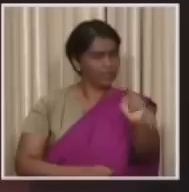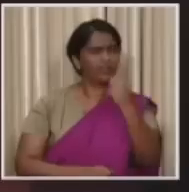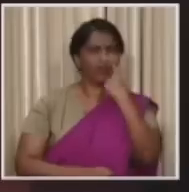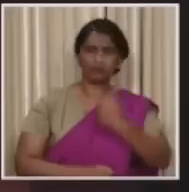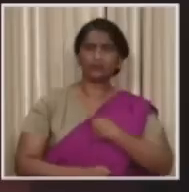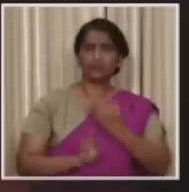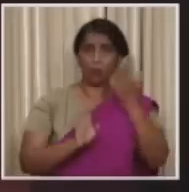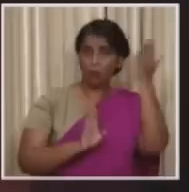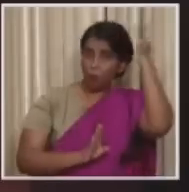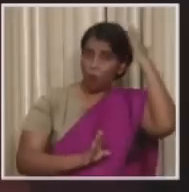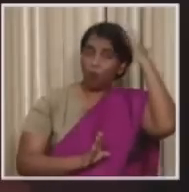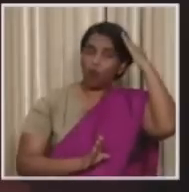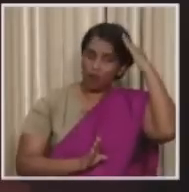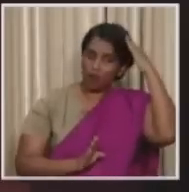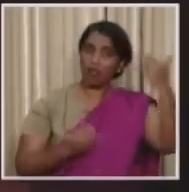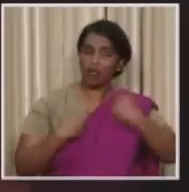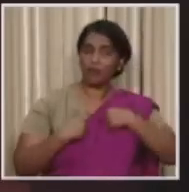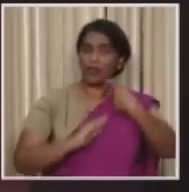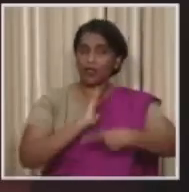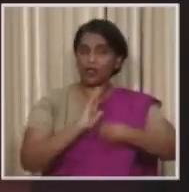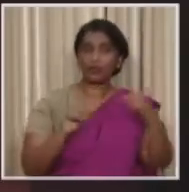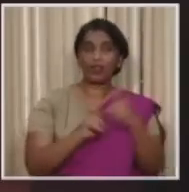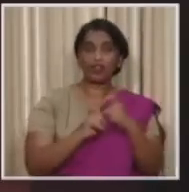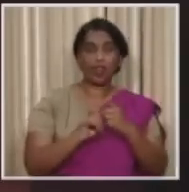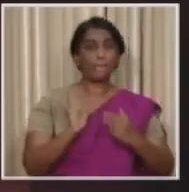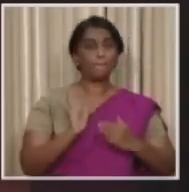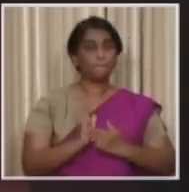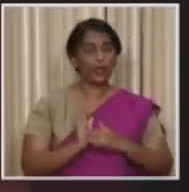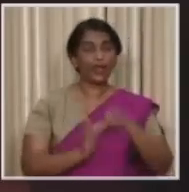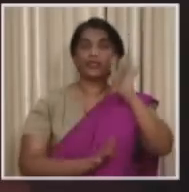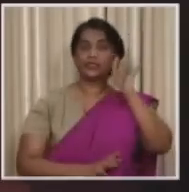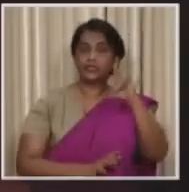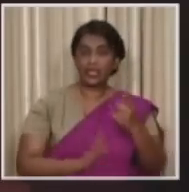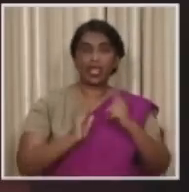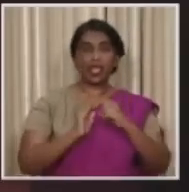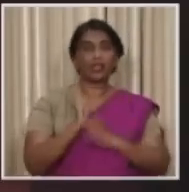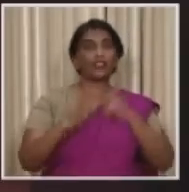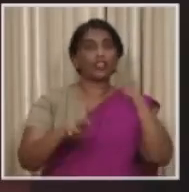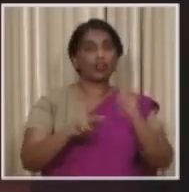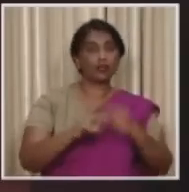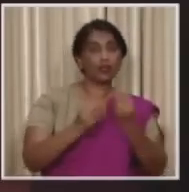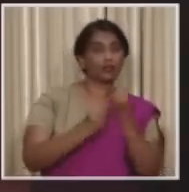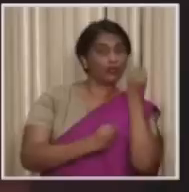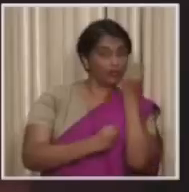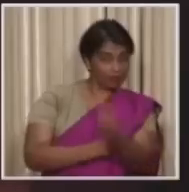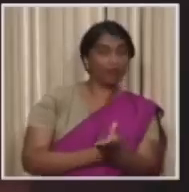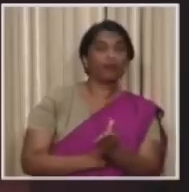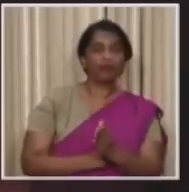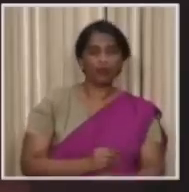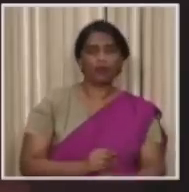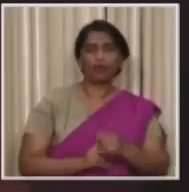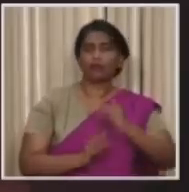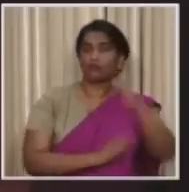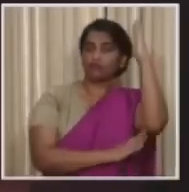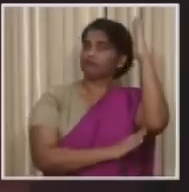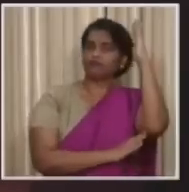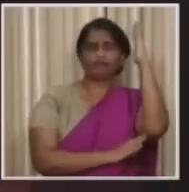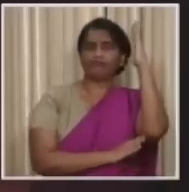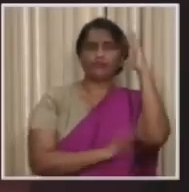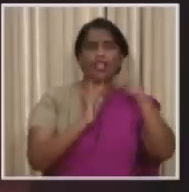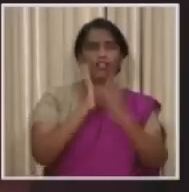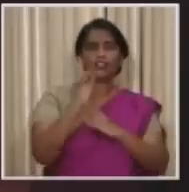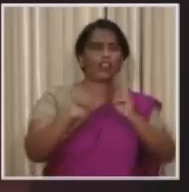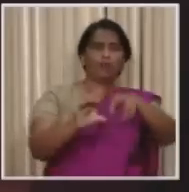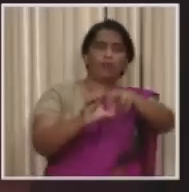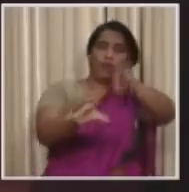mul kharthuwe Ape ratata dollar million siyakut IMF ekin laba denna tiyeddi kawuda hata ussala IMF